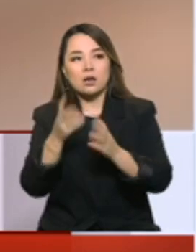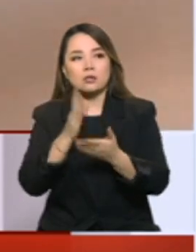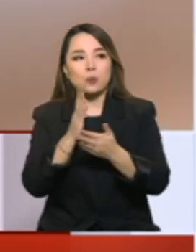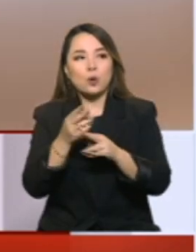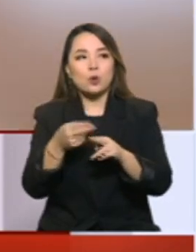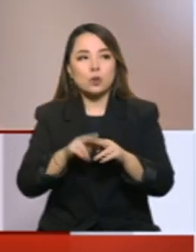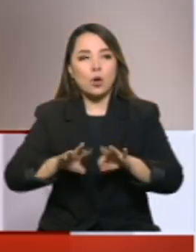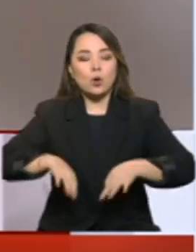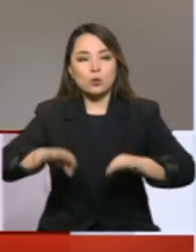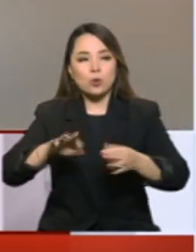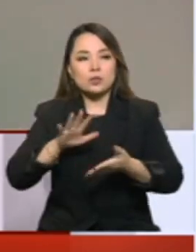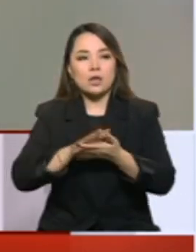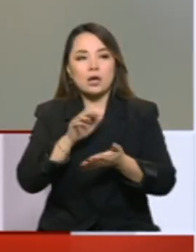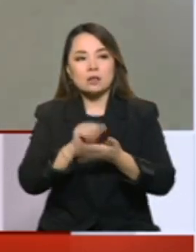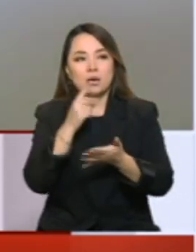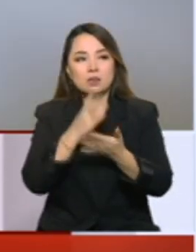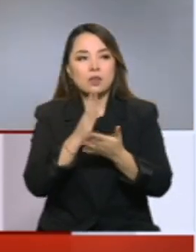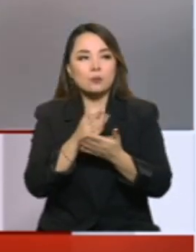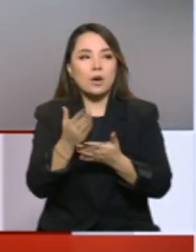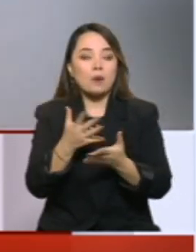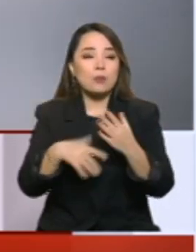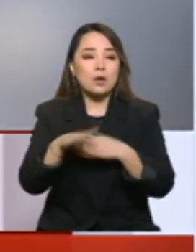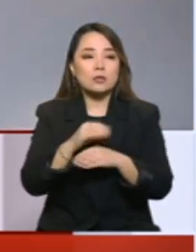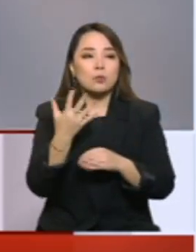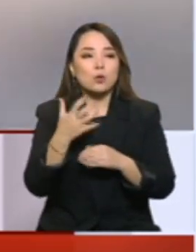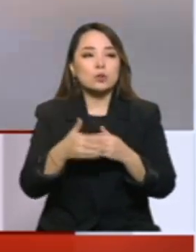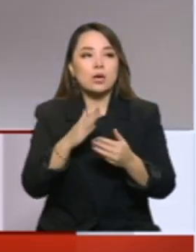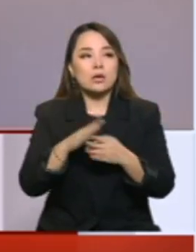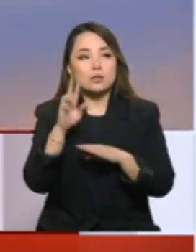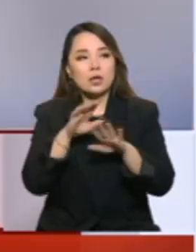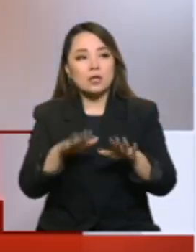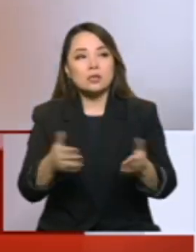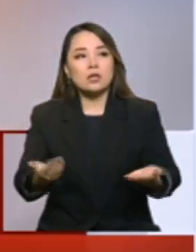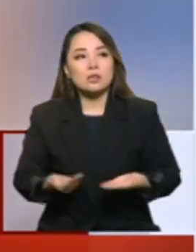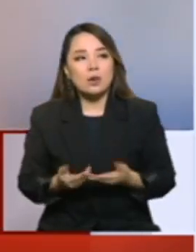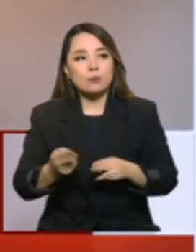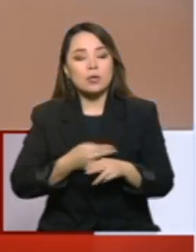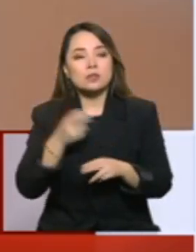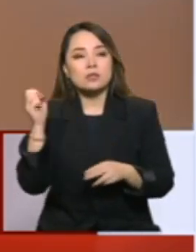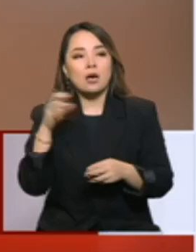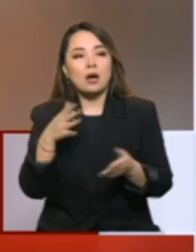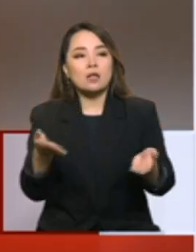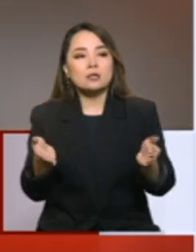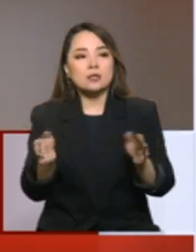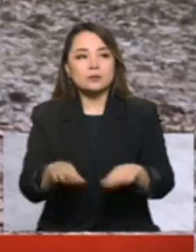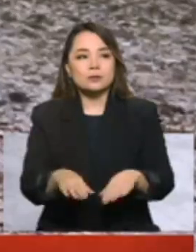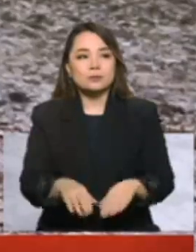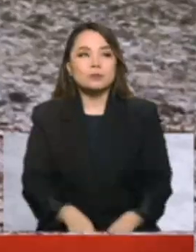Сонымен қатар көліктерге зиян келтірді. Барлығы 500-ден астам елді мекен жарықсыз қалды.